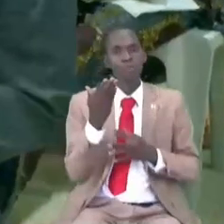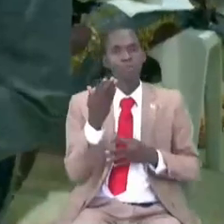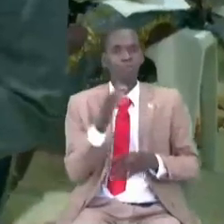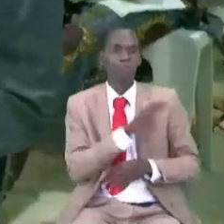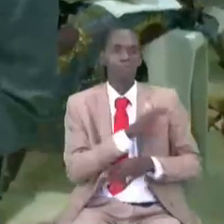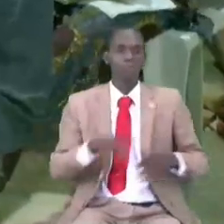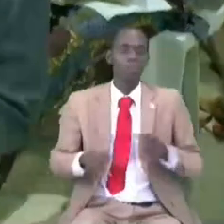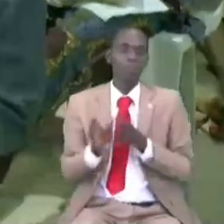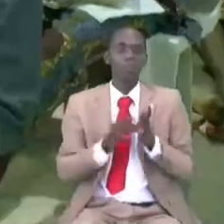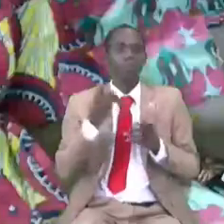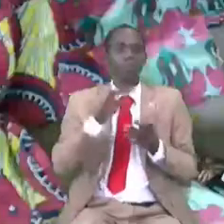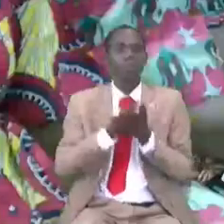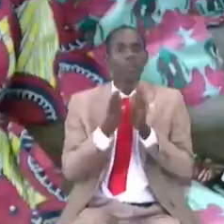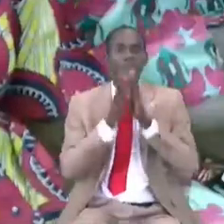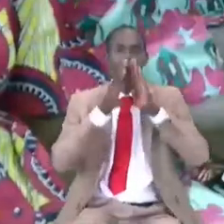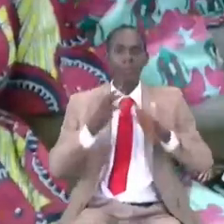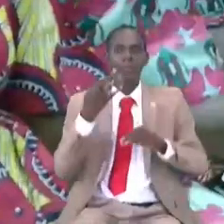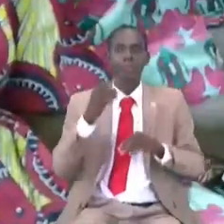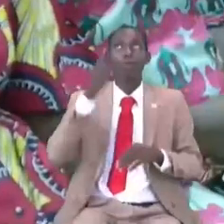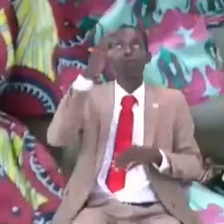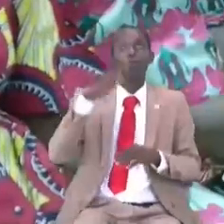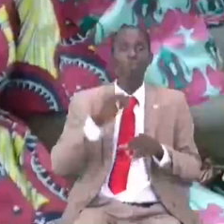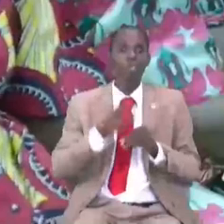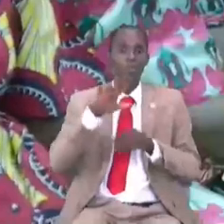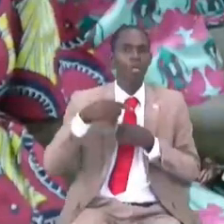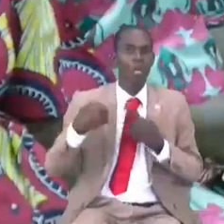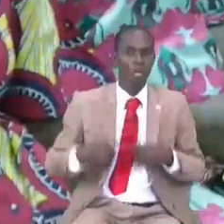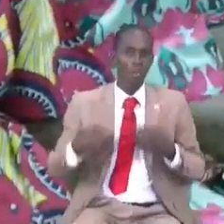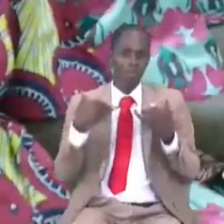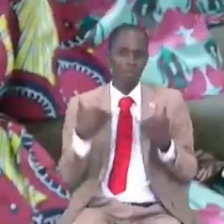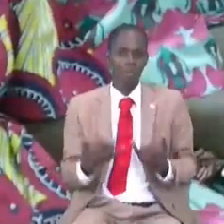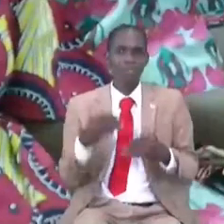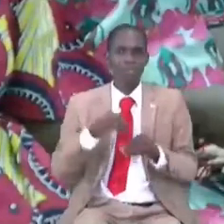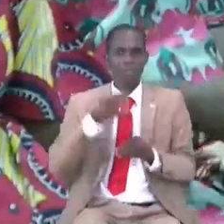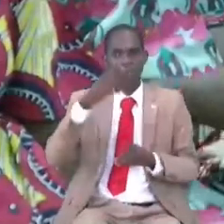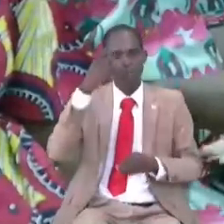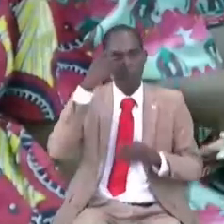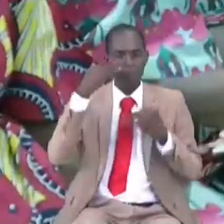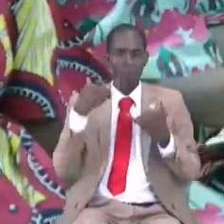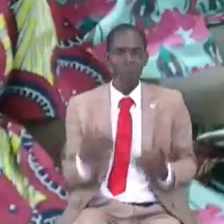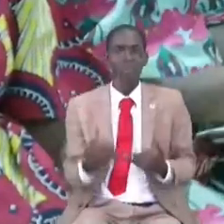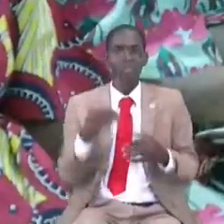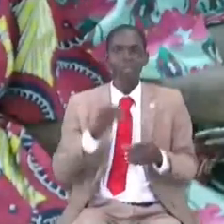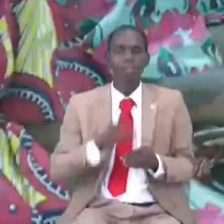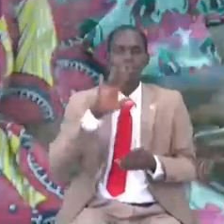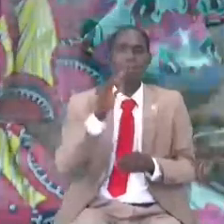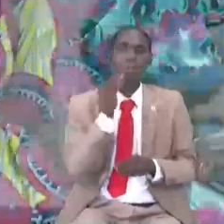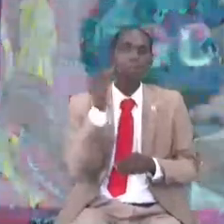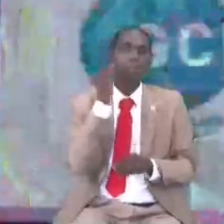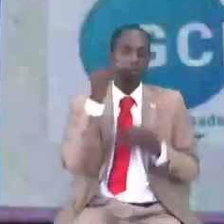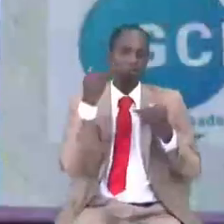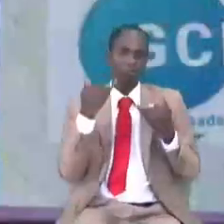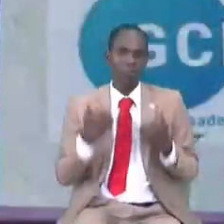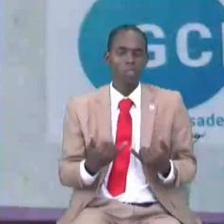votre cœur maintenant. Dans ton esprit maintenant, dans ton foyer maintenant, et même